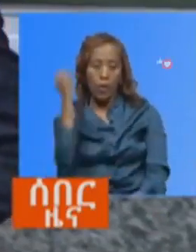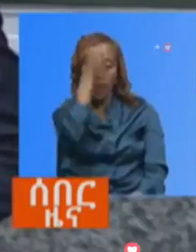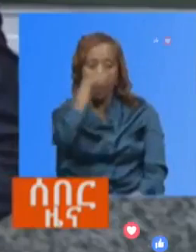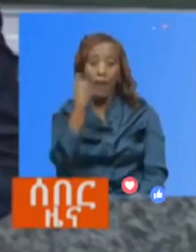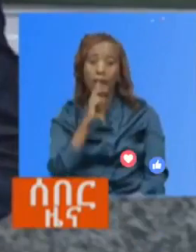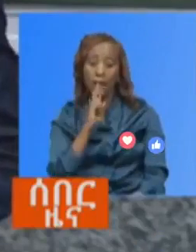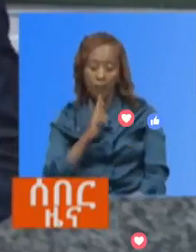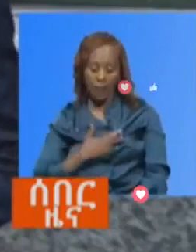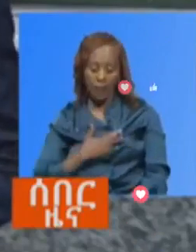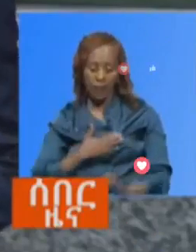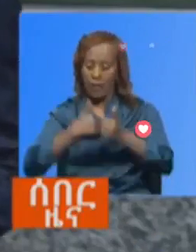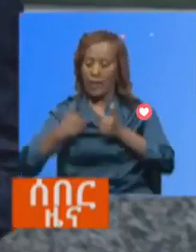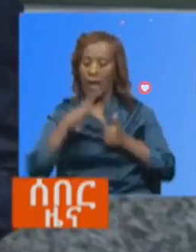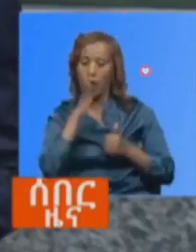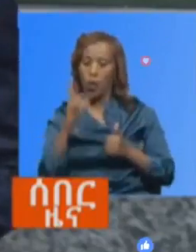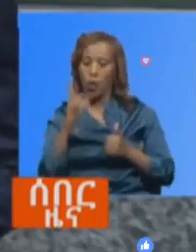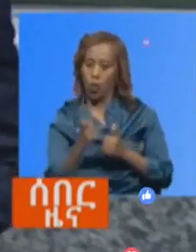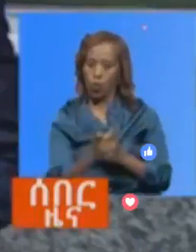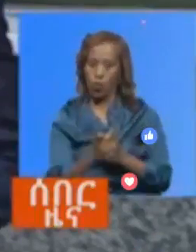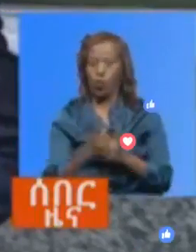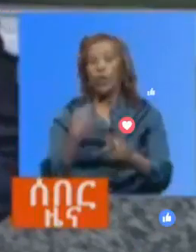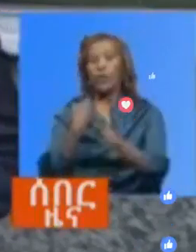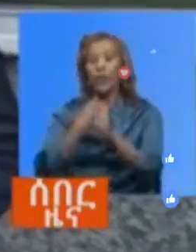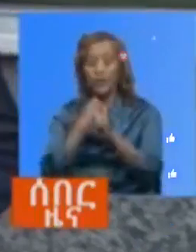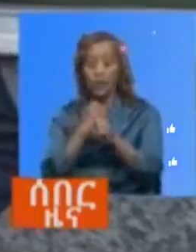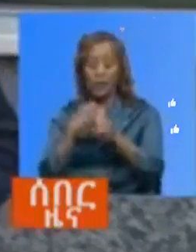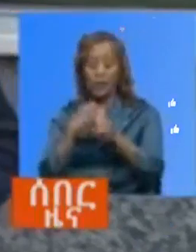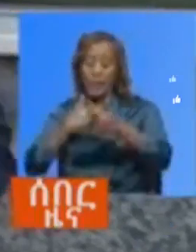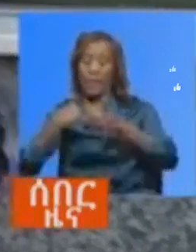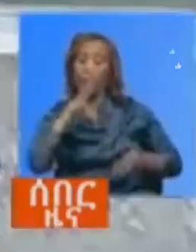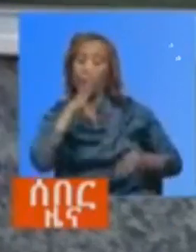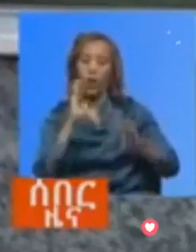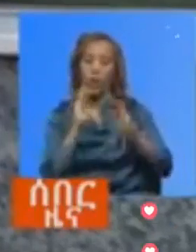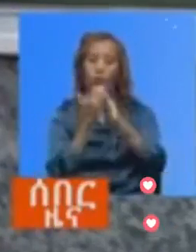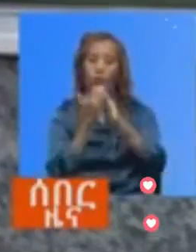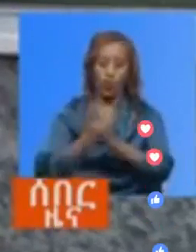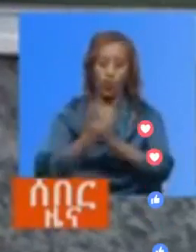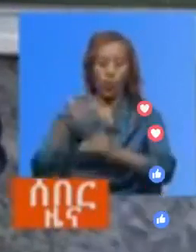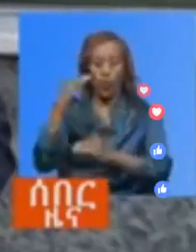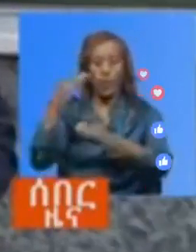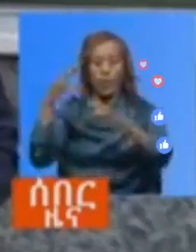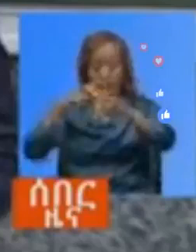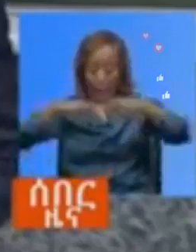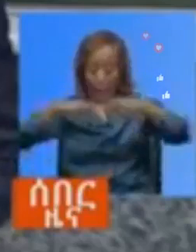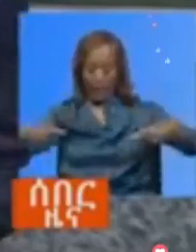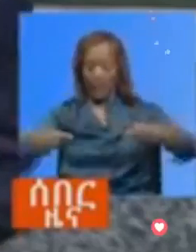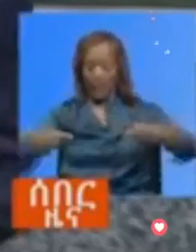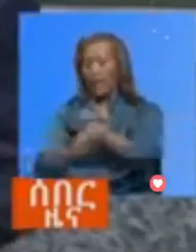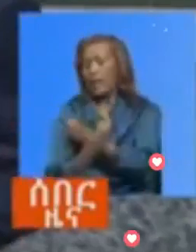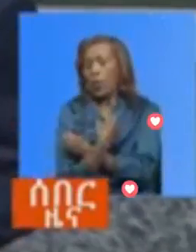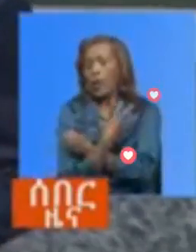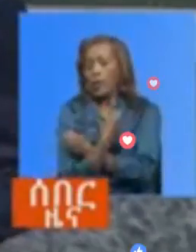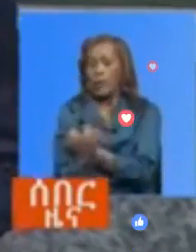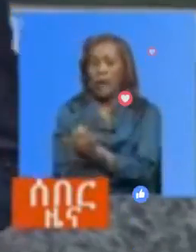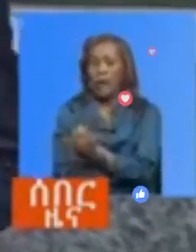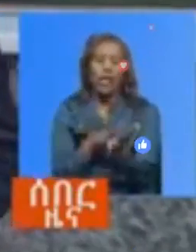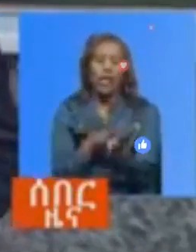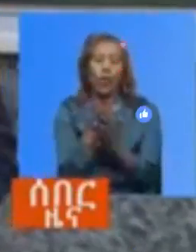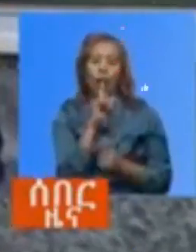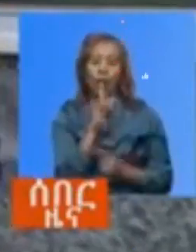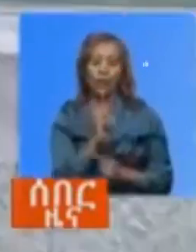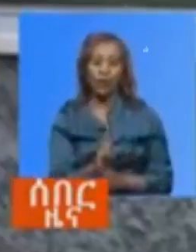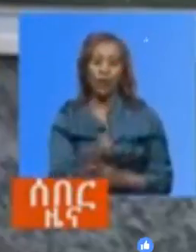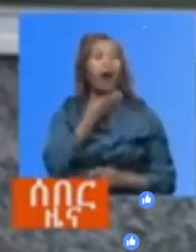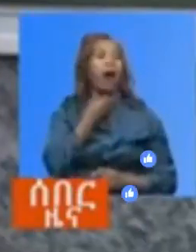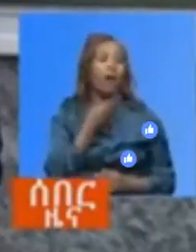ማንነታችን እንዳይለያይ ሆኖ የተሰናሰለ እንዳይነጣጠል ሆኖ የተገመደ የተዋደደና የተዋሃደ ነው።